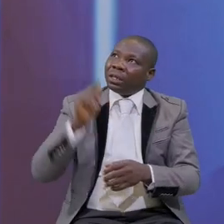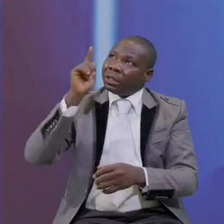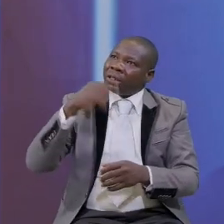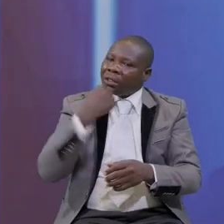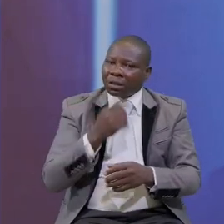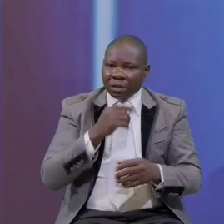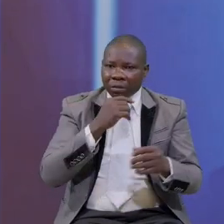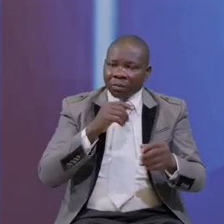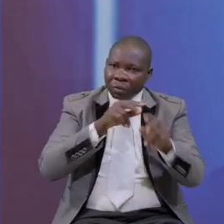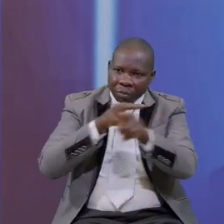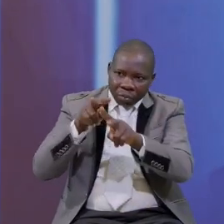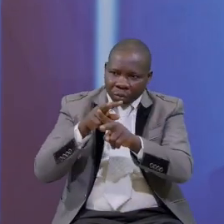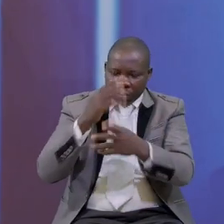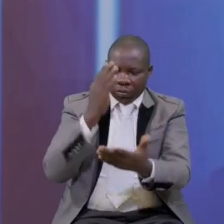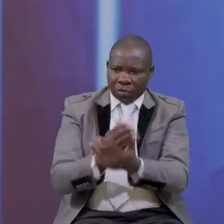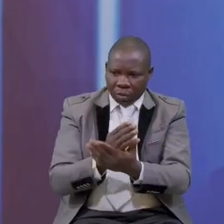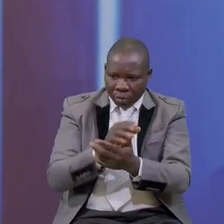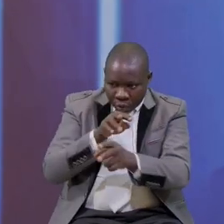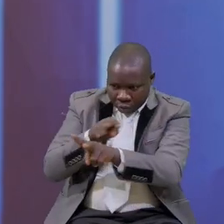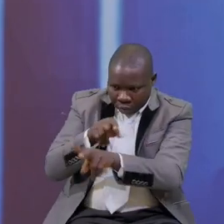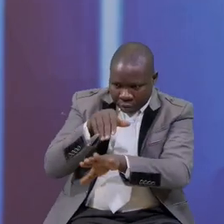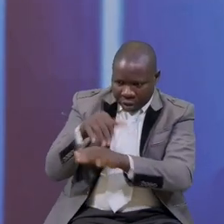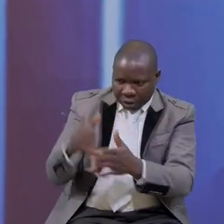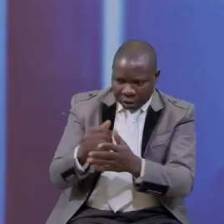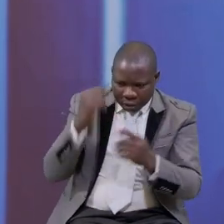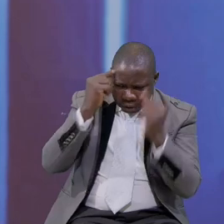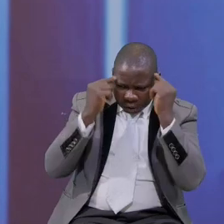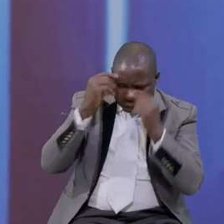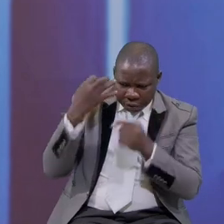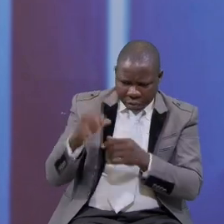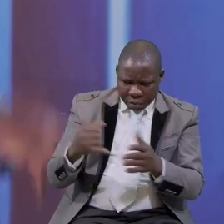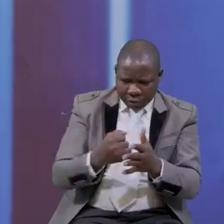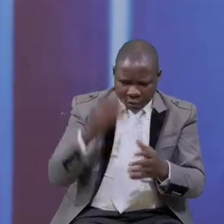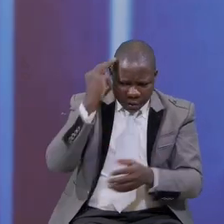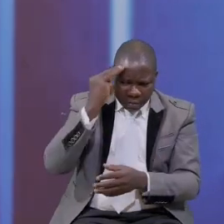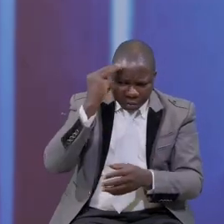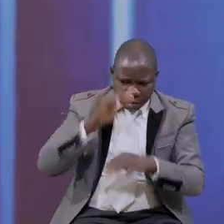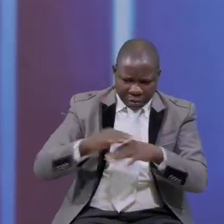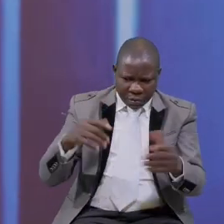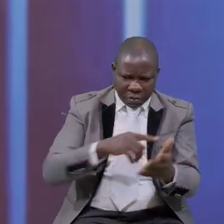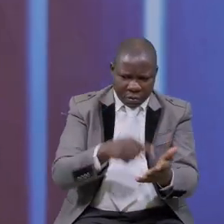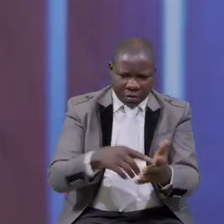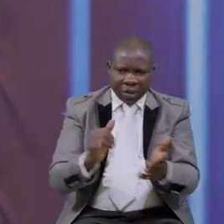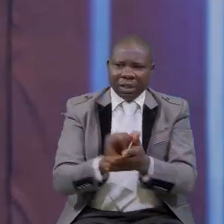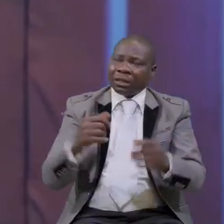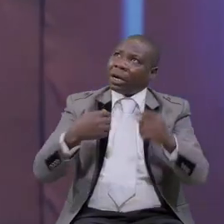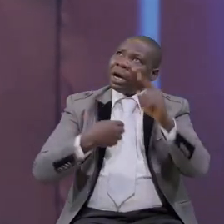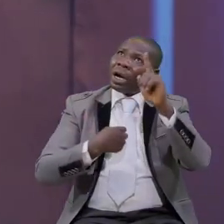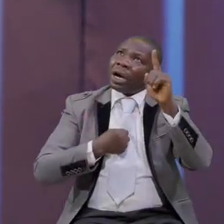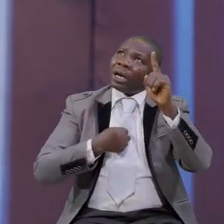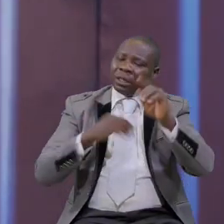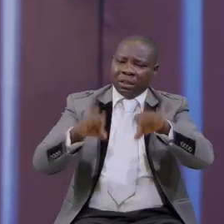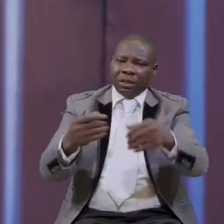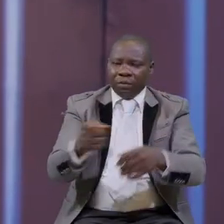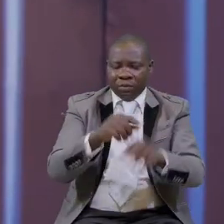voici. Regardez. Pensez à cela. Méditez. Je vous ai donné la